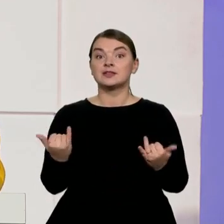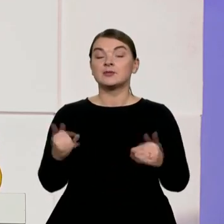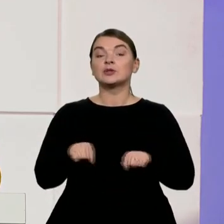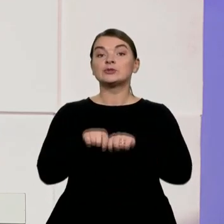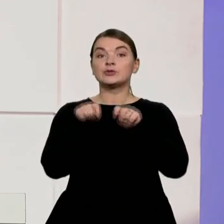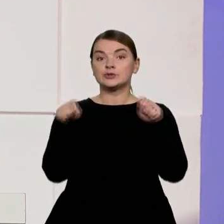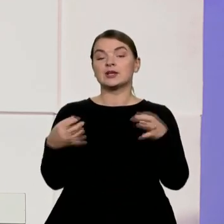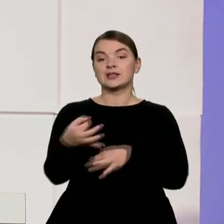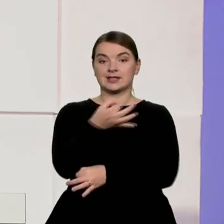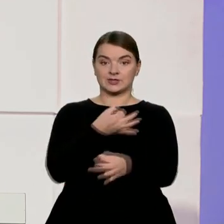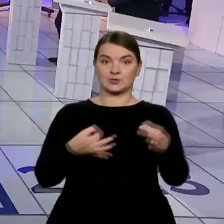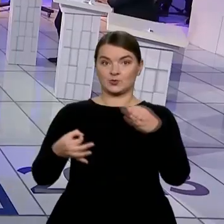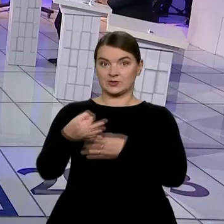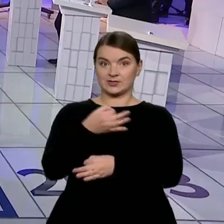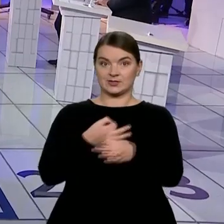vakaro diskusiją.